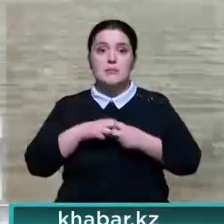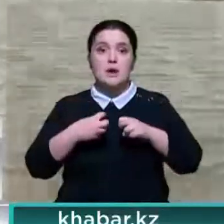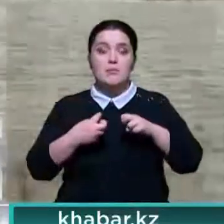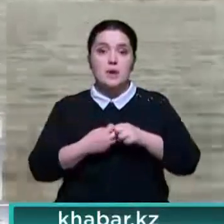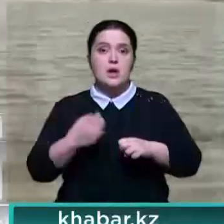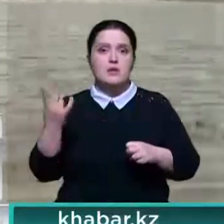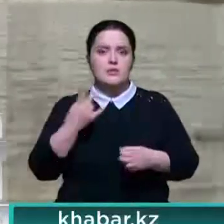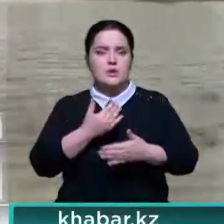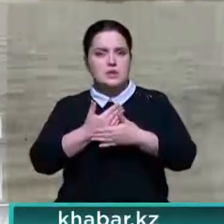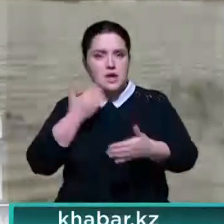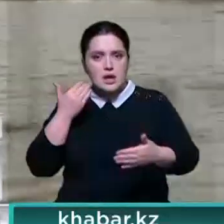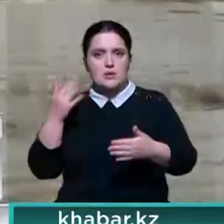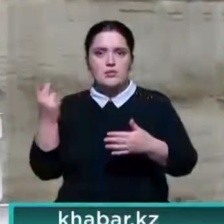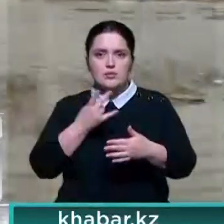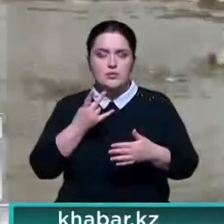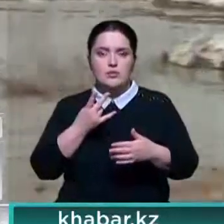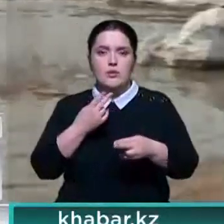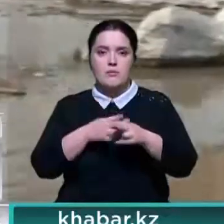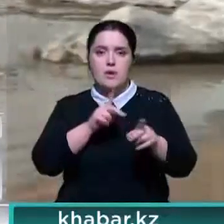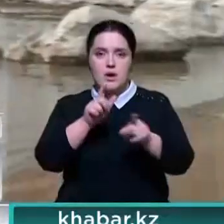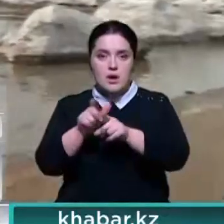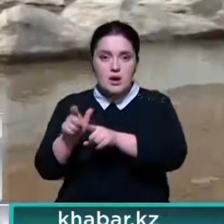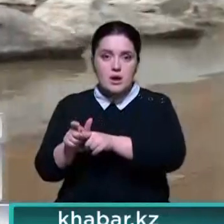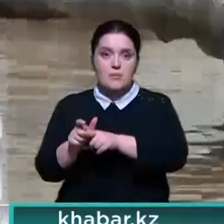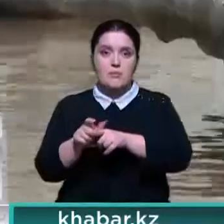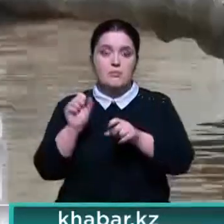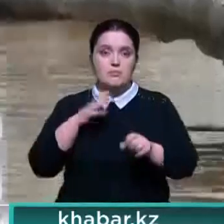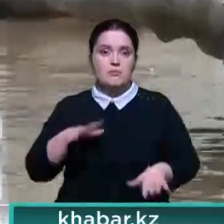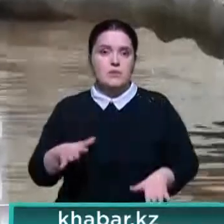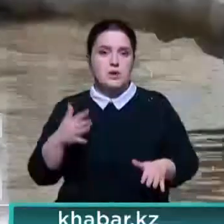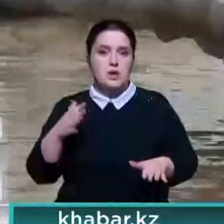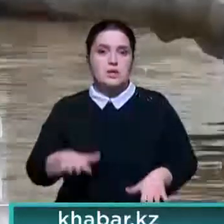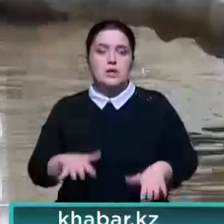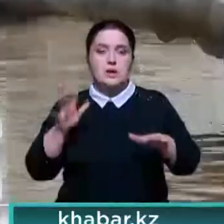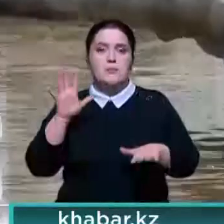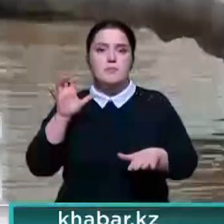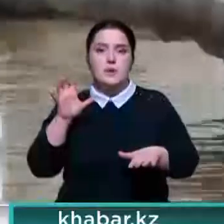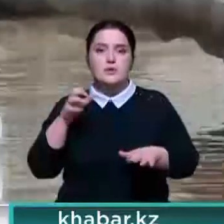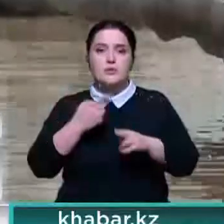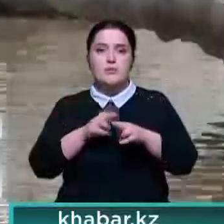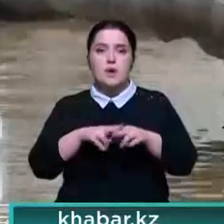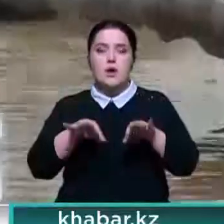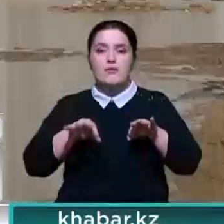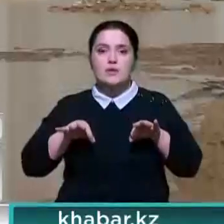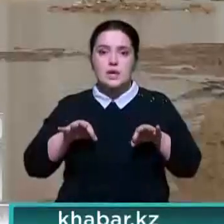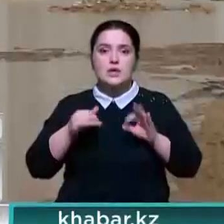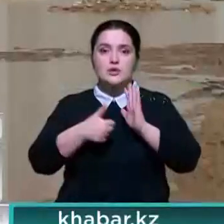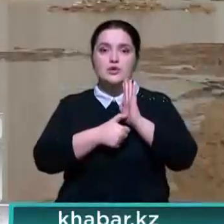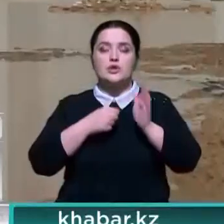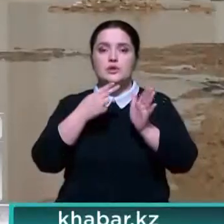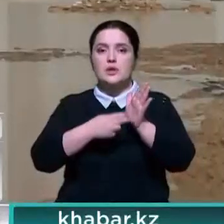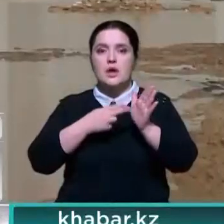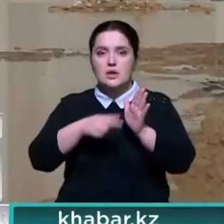Если проблемой заранее не озаботятся местные исполнительные органы, затопить может почти 500 участков автомобильных и свыше